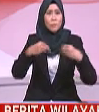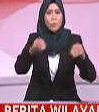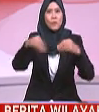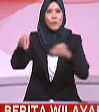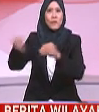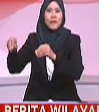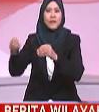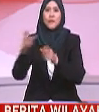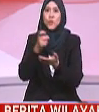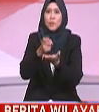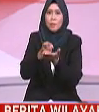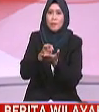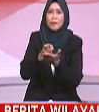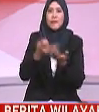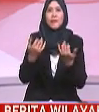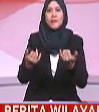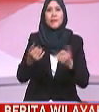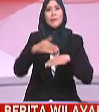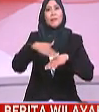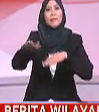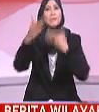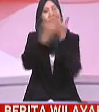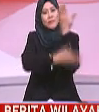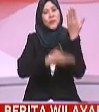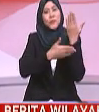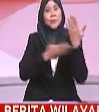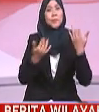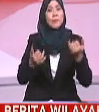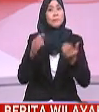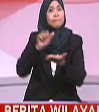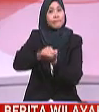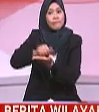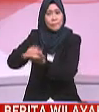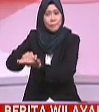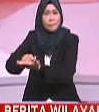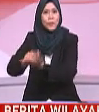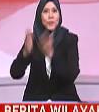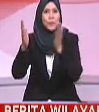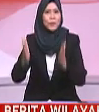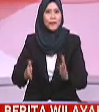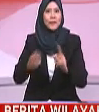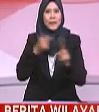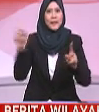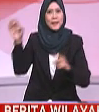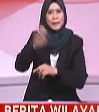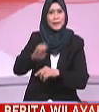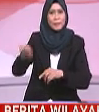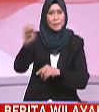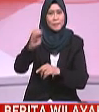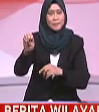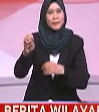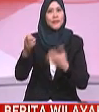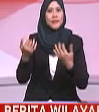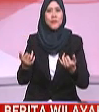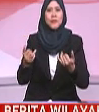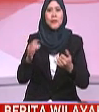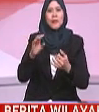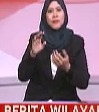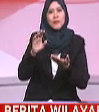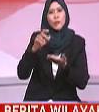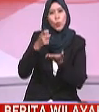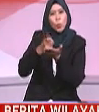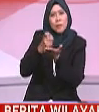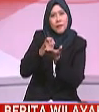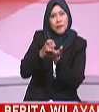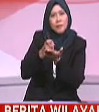mereka dengan kaedah kiriman ke Semenanjung dan turut menerima tempahan pelanggan dari Eropah. Dan ia berkutan bubuk dari